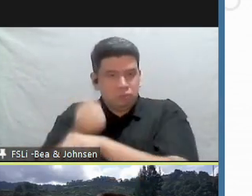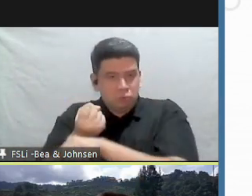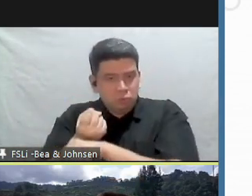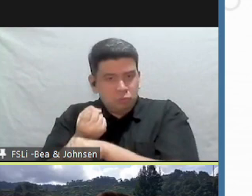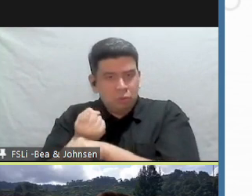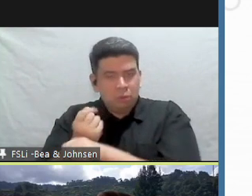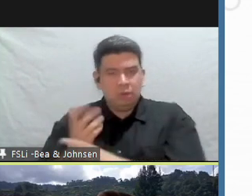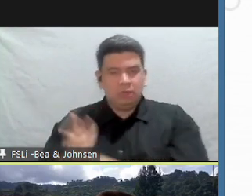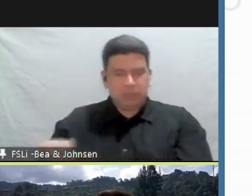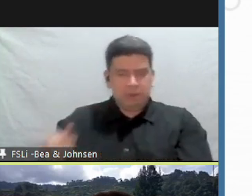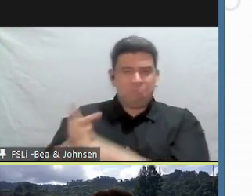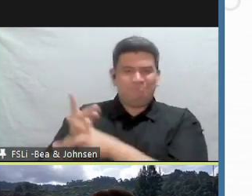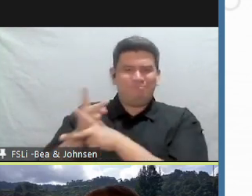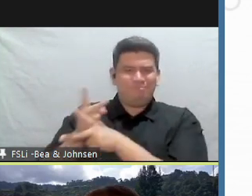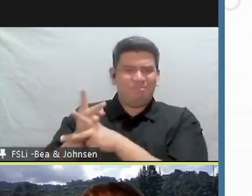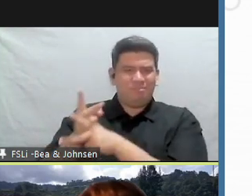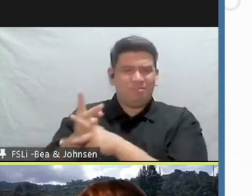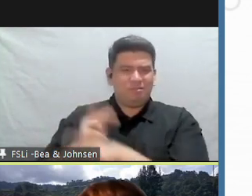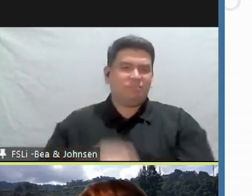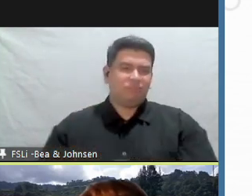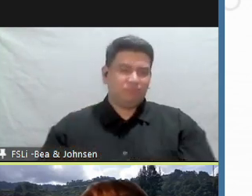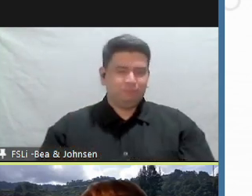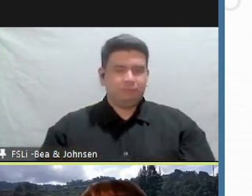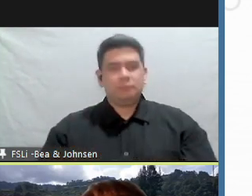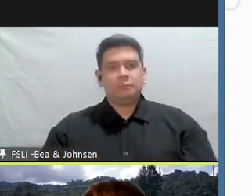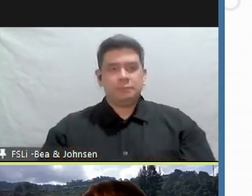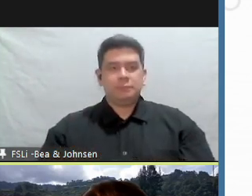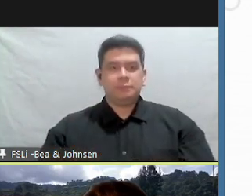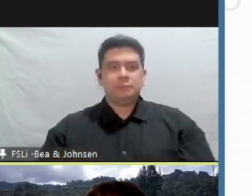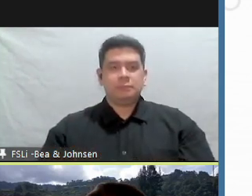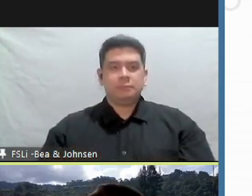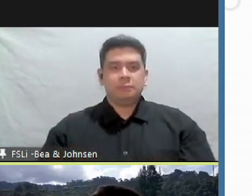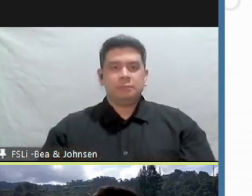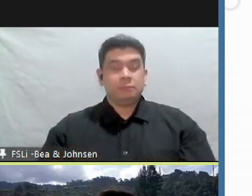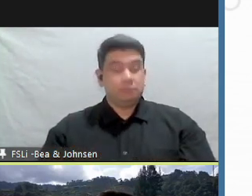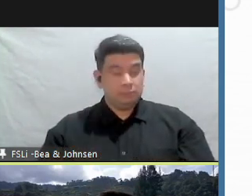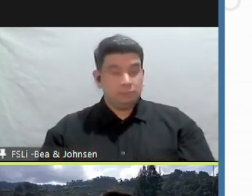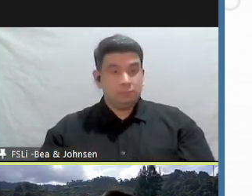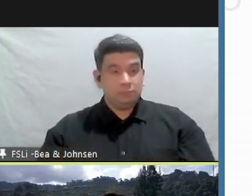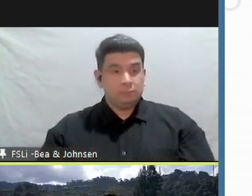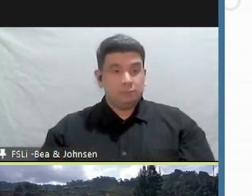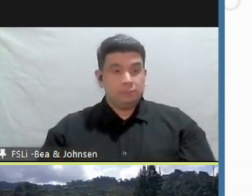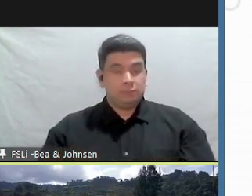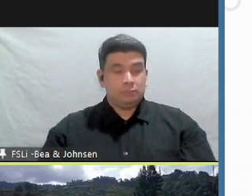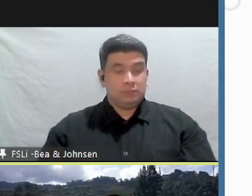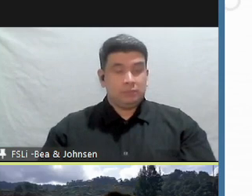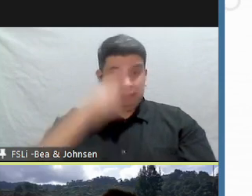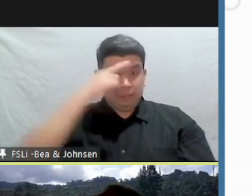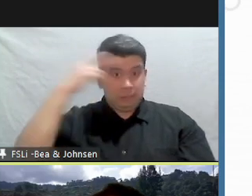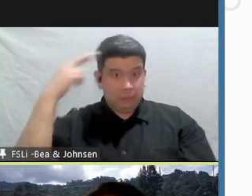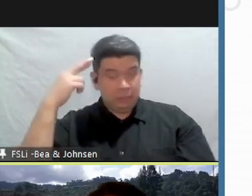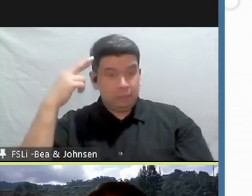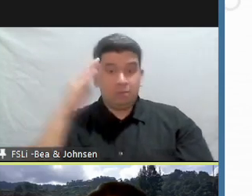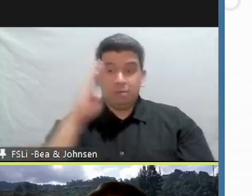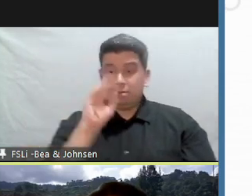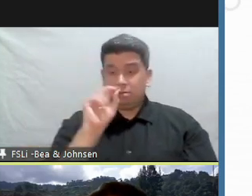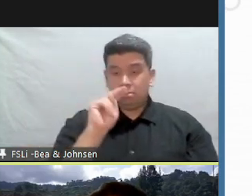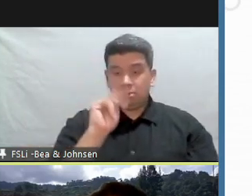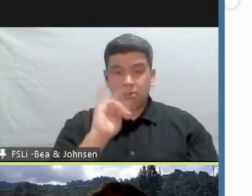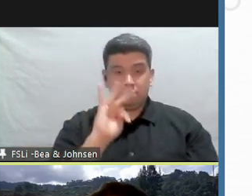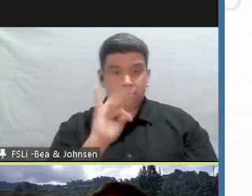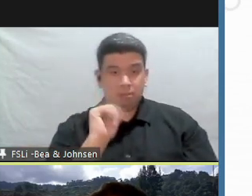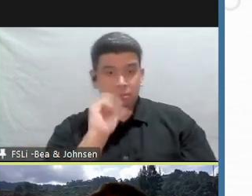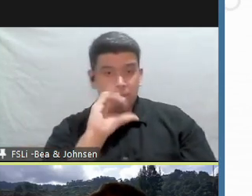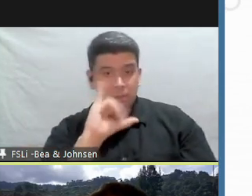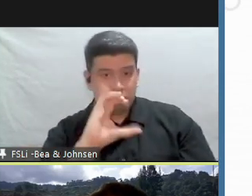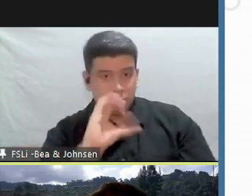ginugunita natin yung papel ni Jose Rizal, Bonifacio, dapat meron tayong mga bantayog para sa ating